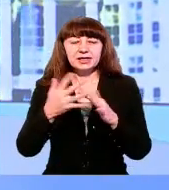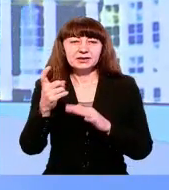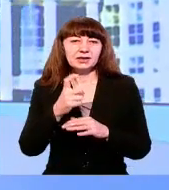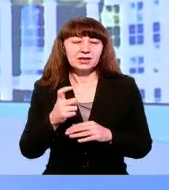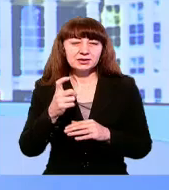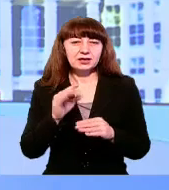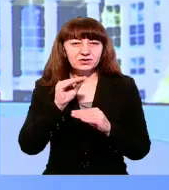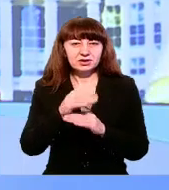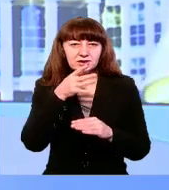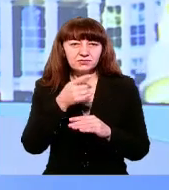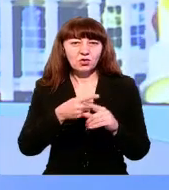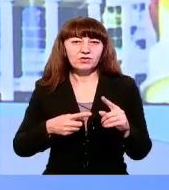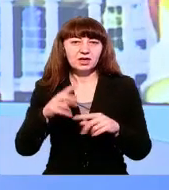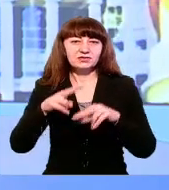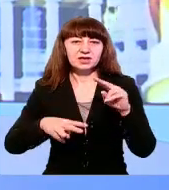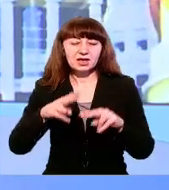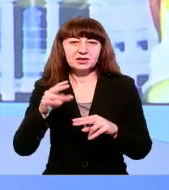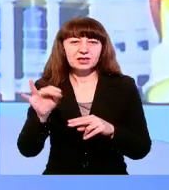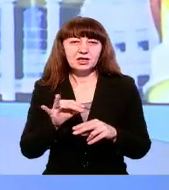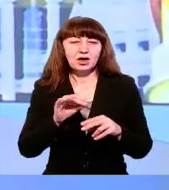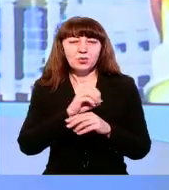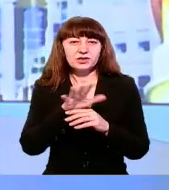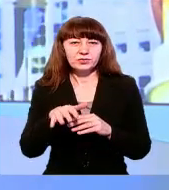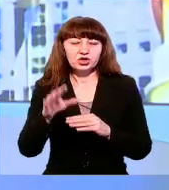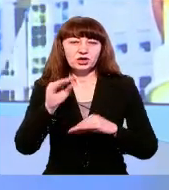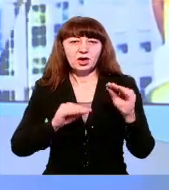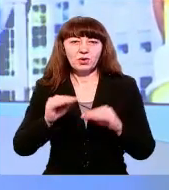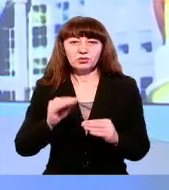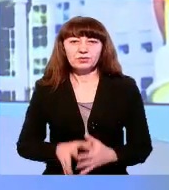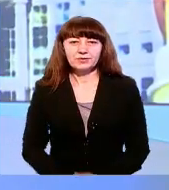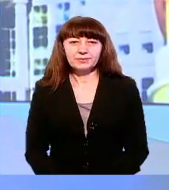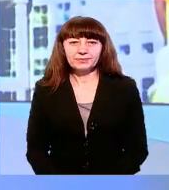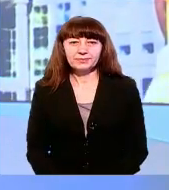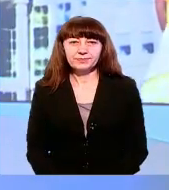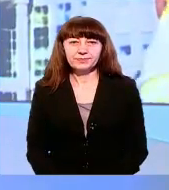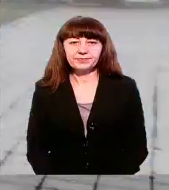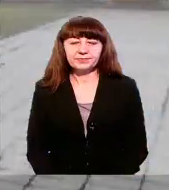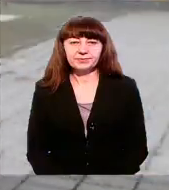Нысанның құрылысы мен жабдықталуына жергілікті шаруашылық кәсіпорындары да үлес қосты.